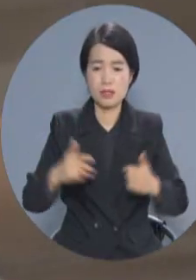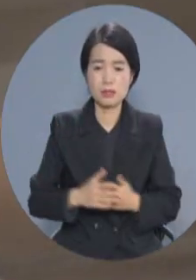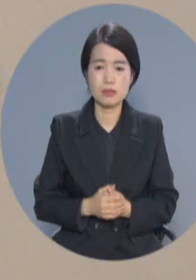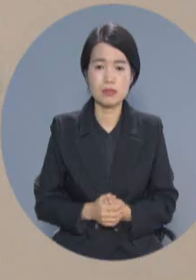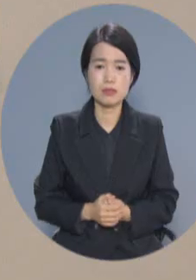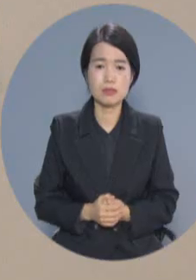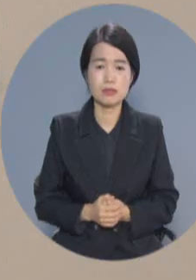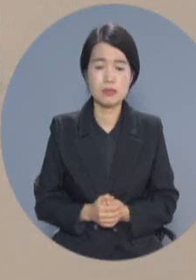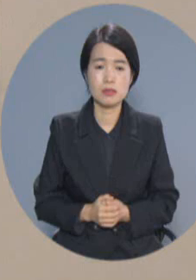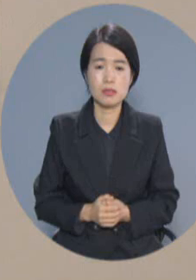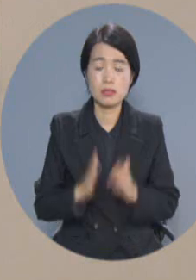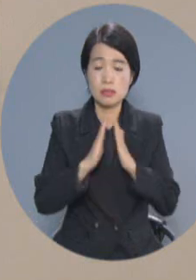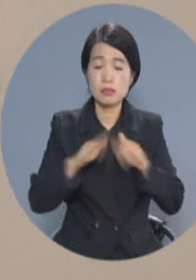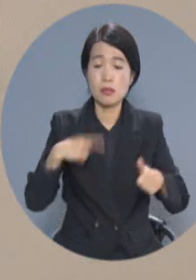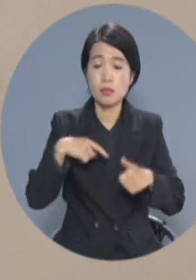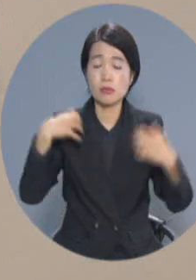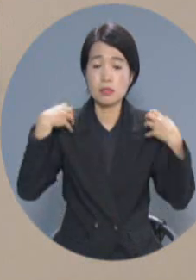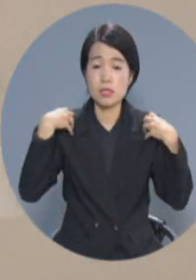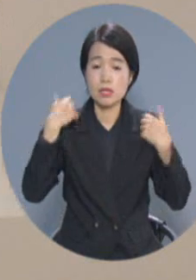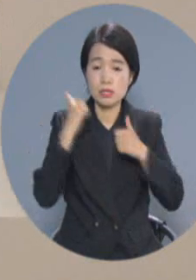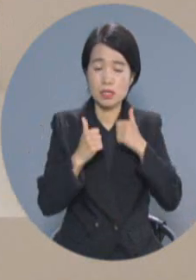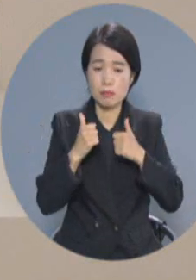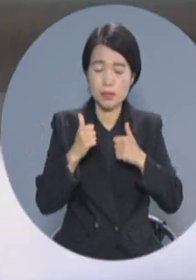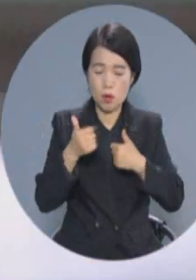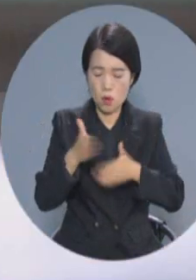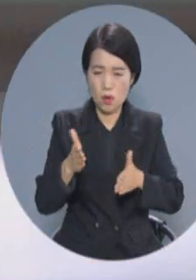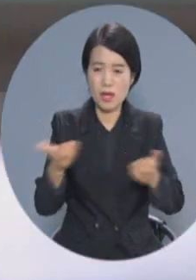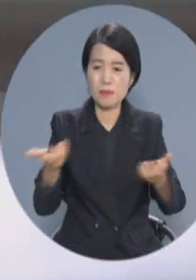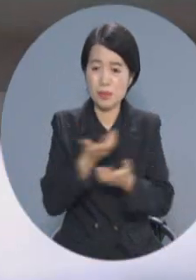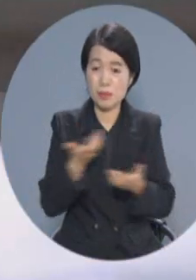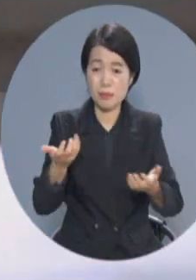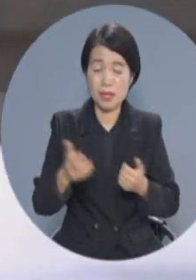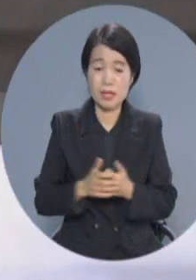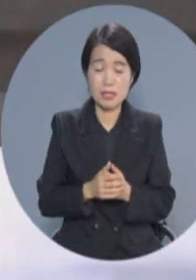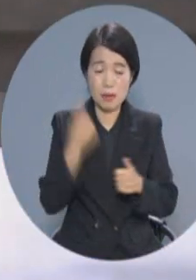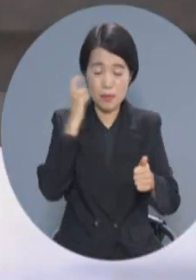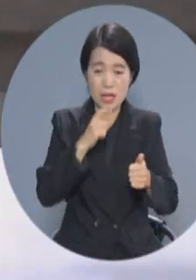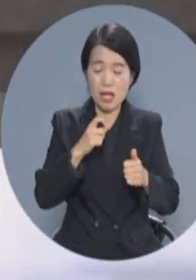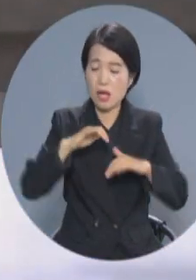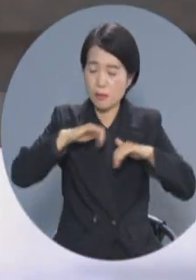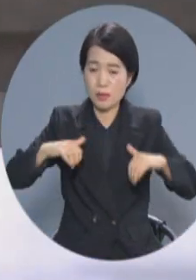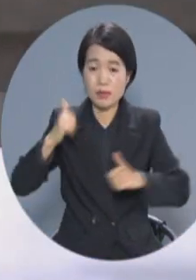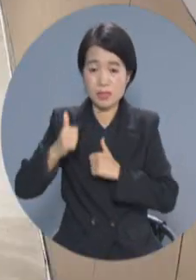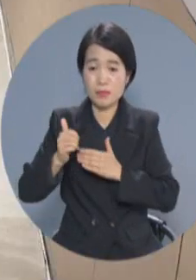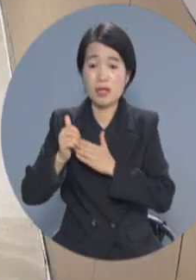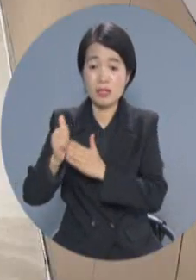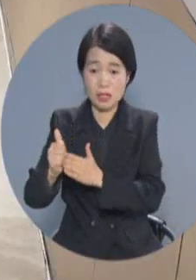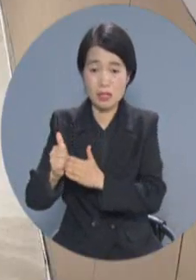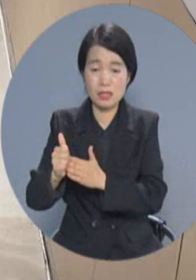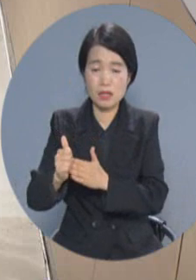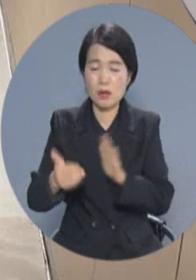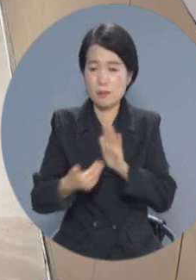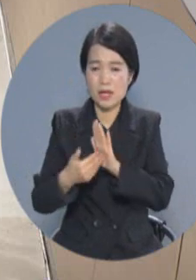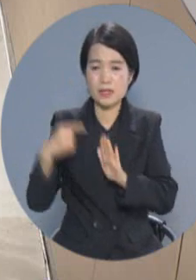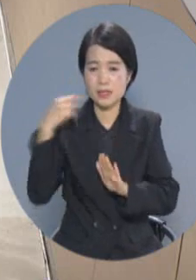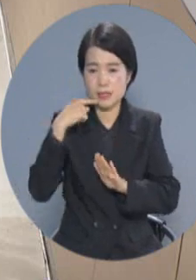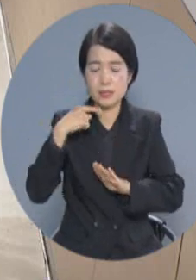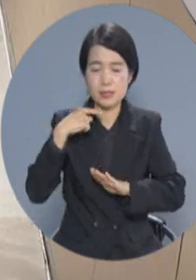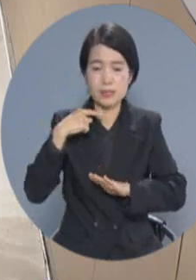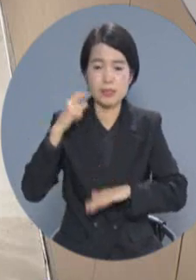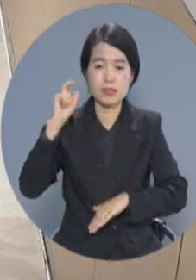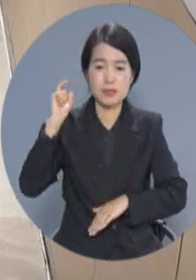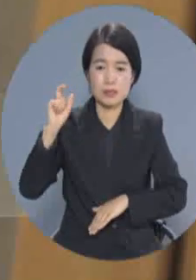수치입니다. 전남교육청은 수험장 재배치를 통해 수험생 확진자들을 별도 시험장으로 안내하고 방역을 강화하기로